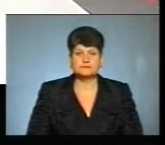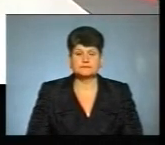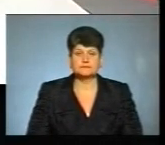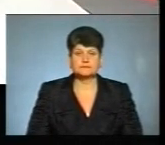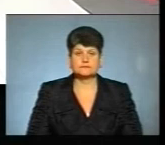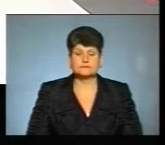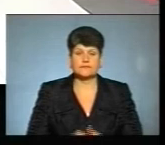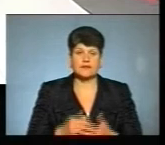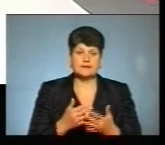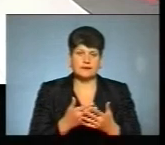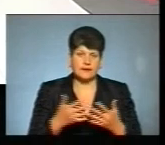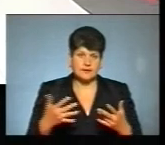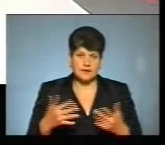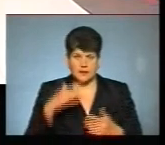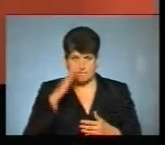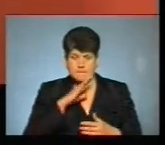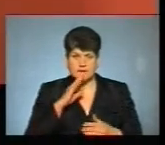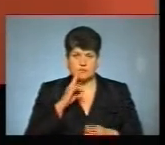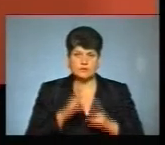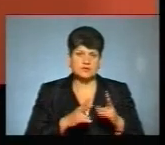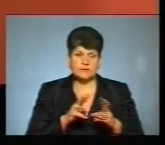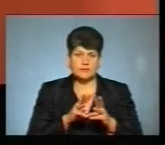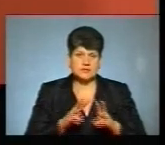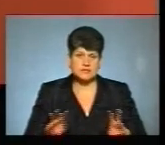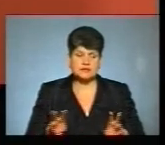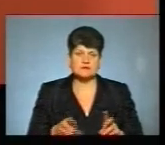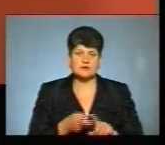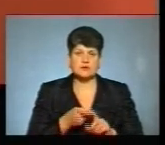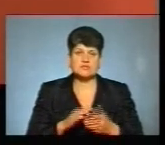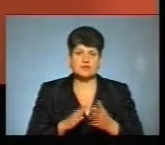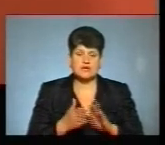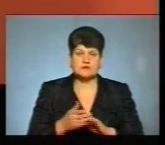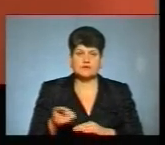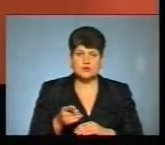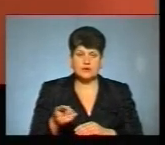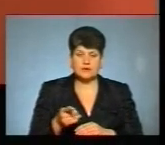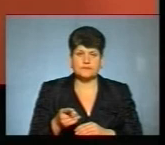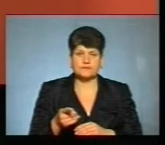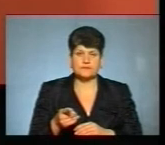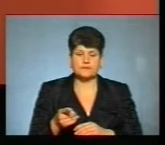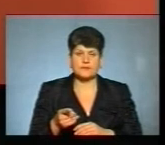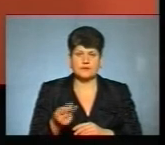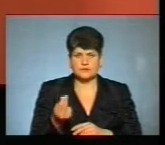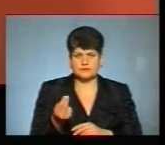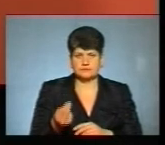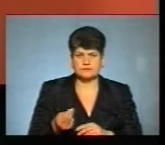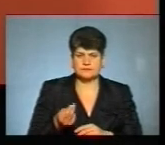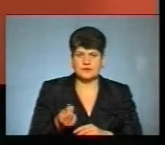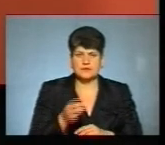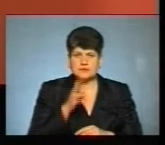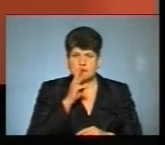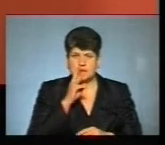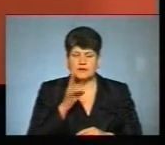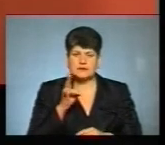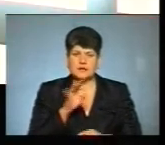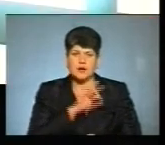Декілька батьків поскаржилися в міністерство стосовно ситуації в Тернополі із пожертвуваннями, скажімо так, заробітної плати